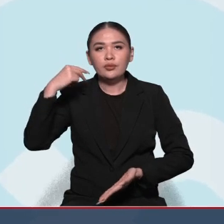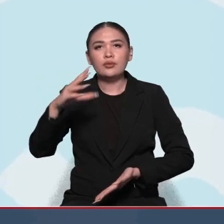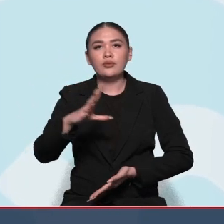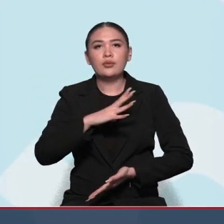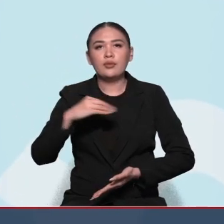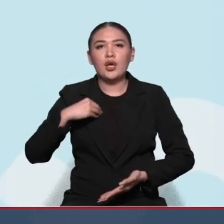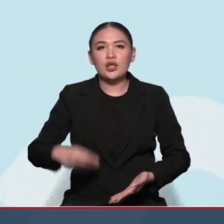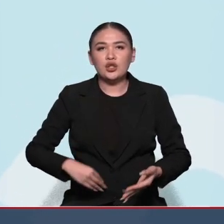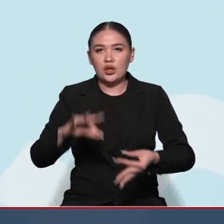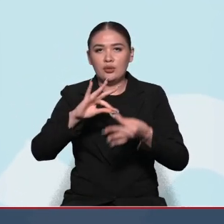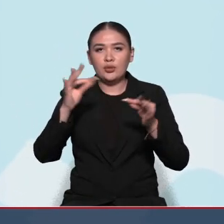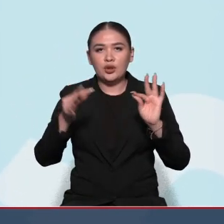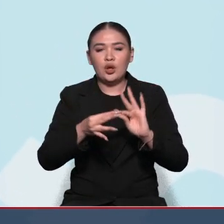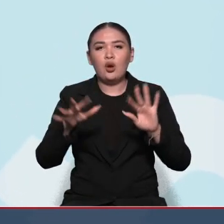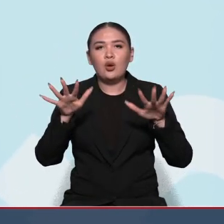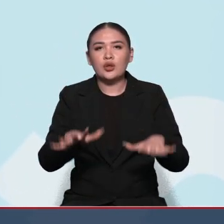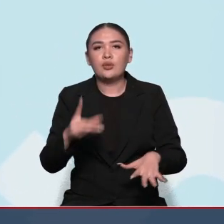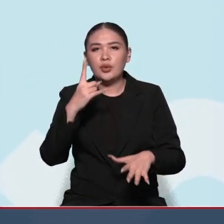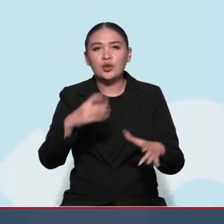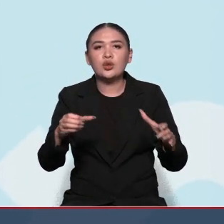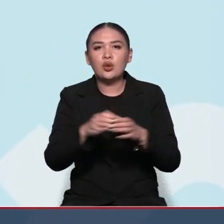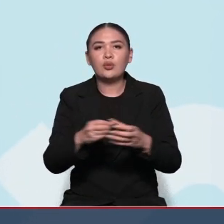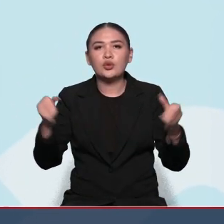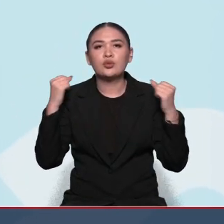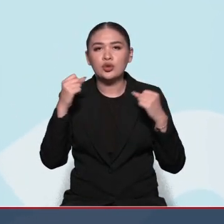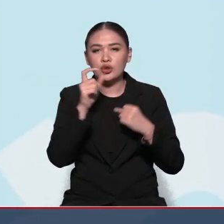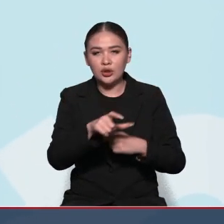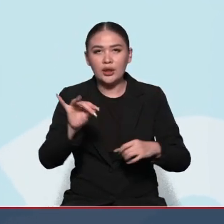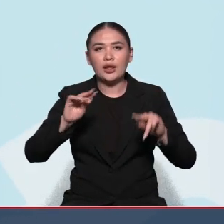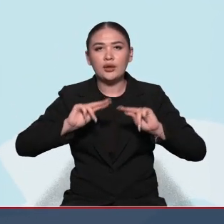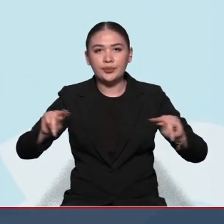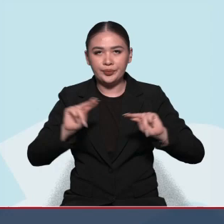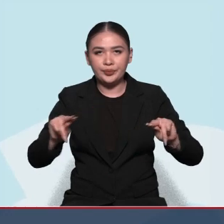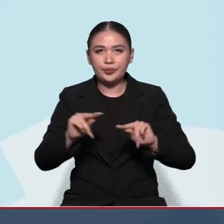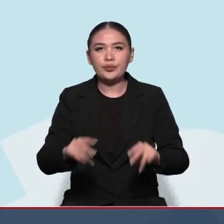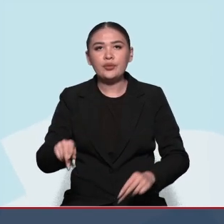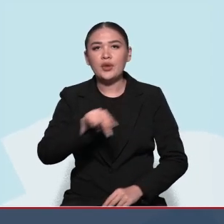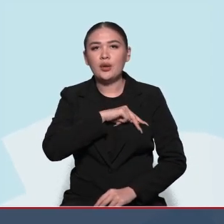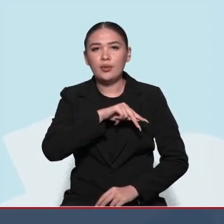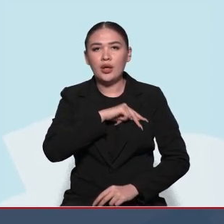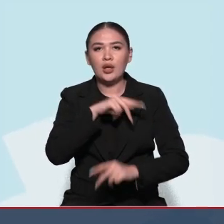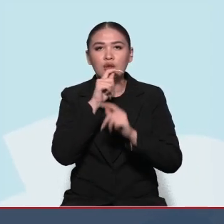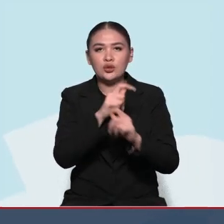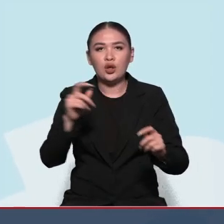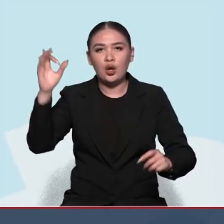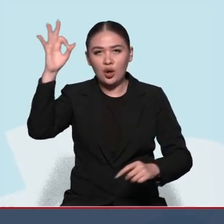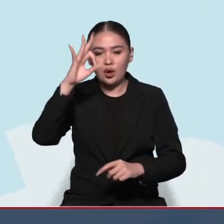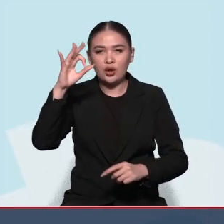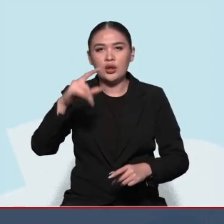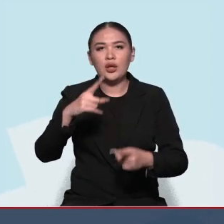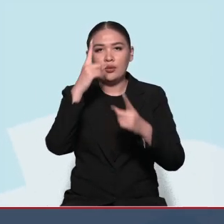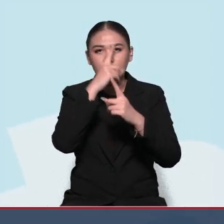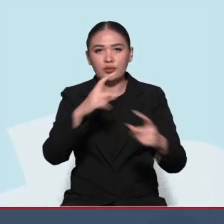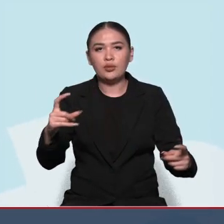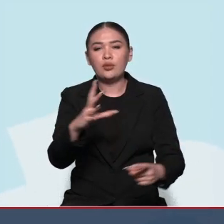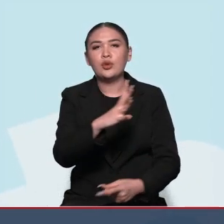Париж олимпиадасынан жүлделі оралған бір топ спортшы мен жаттықтырушыны мемлекеттік наградамен марапаттау туралы жарлық шығарды.